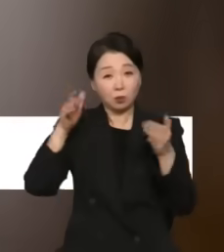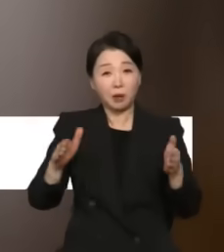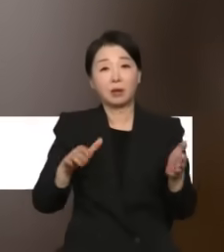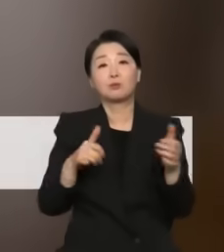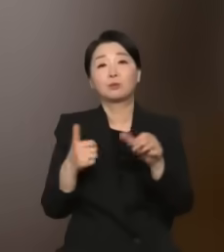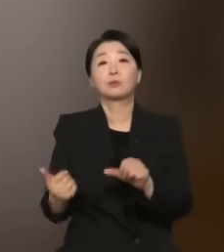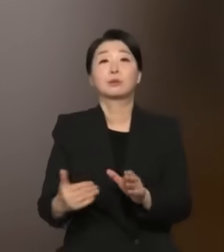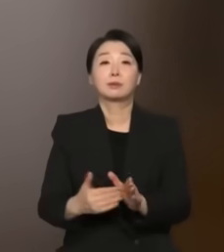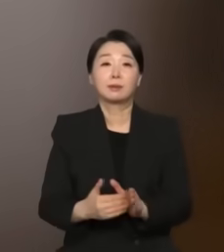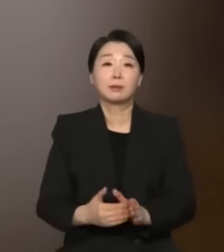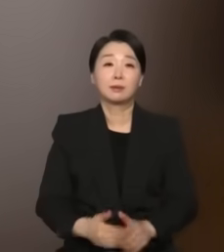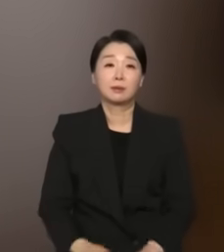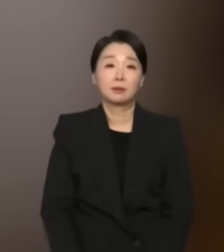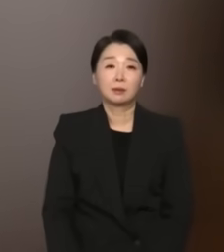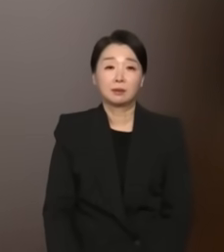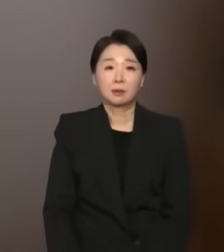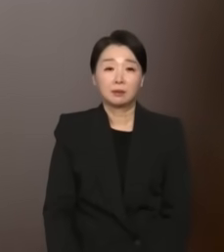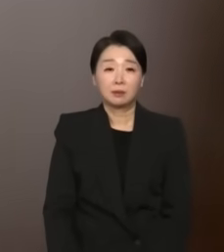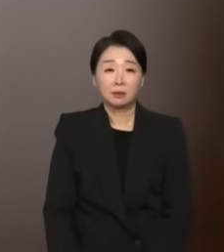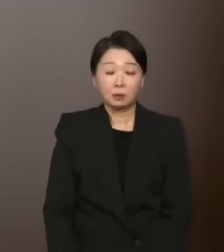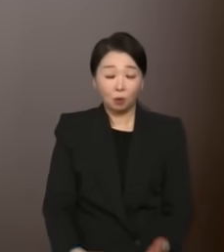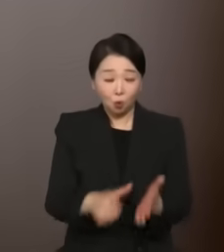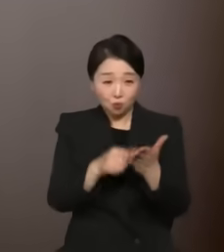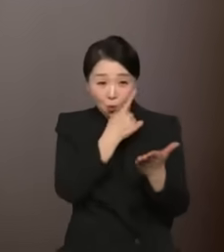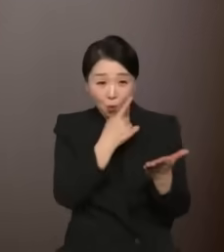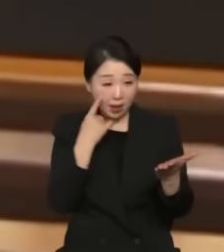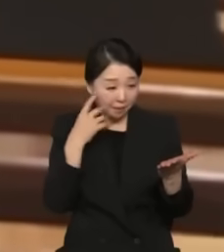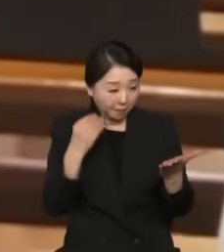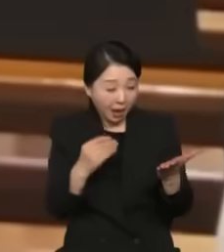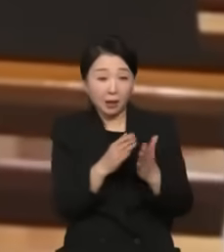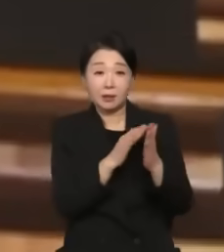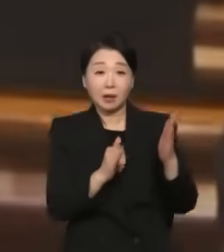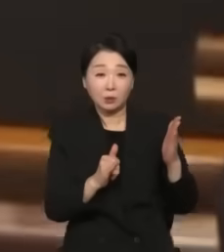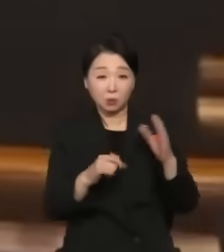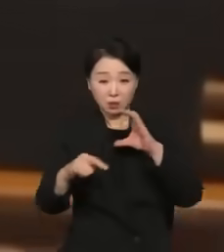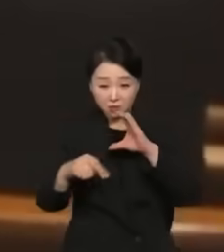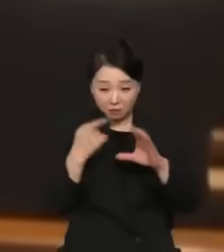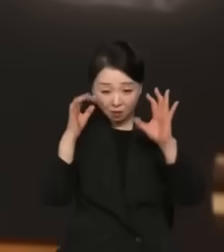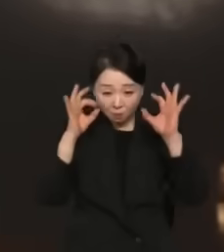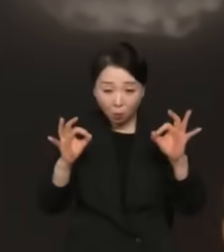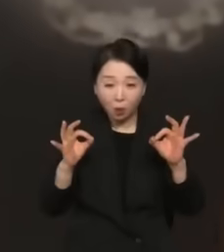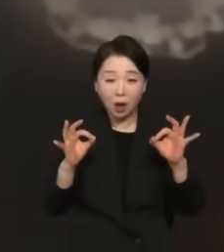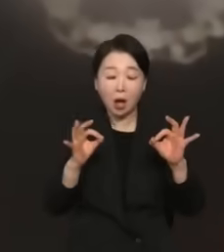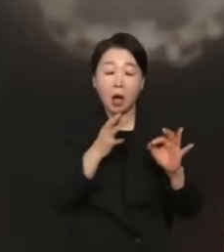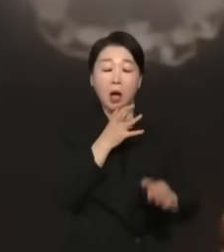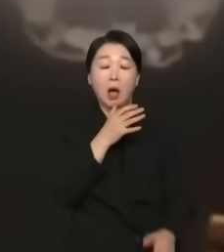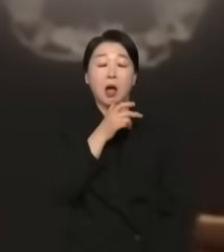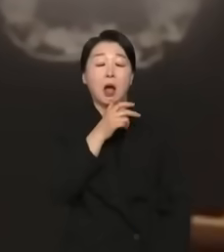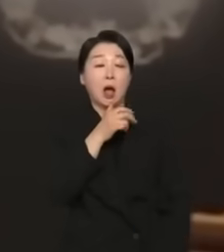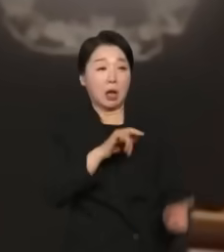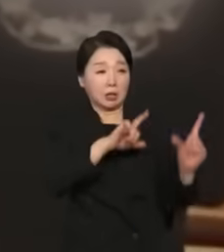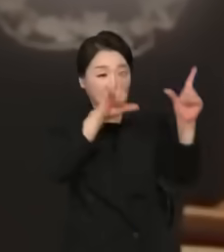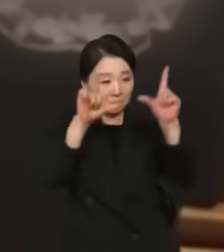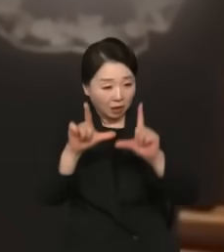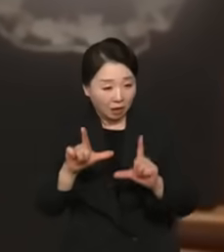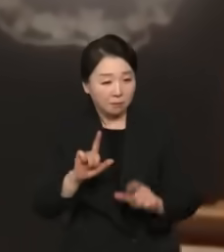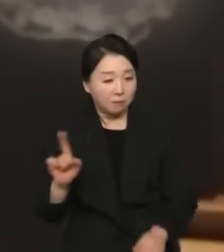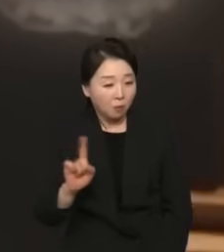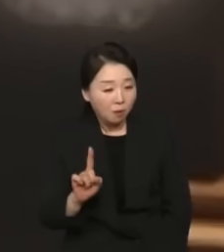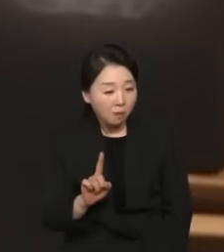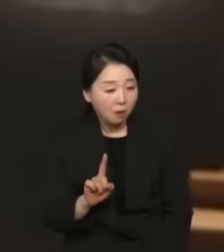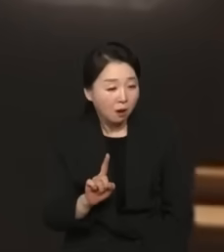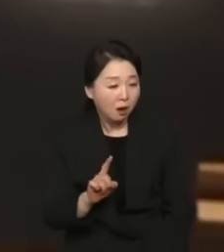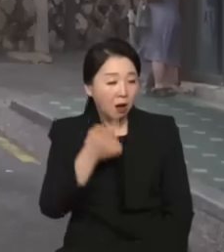숨졌습니다. 이후 유품을 확인하던 유족들은 이메일을 열어보다 뒤늦게 김 씨가 어떤 삶을 살아왔는지 알게